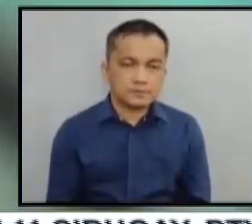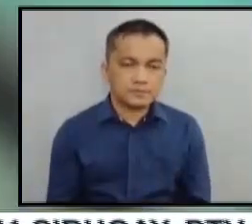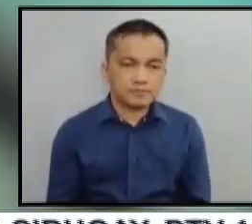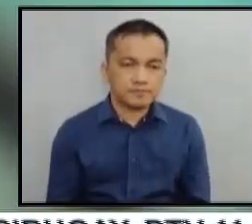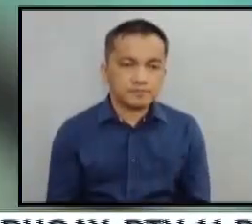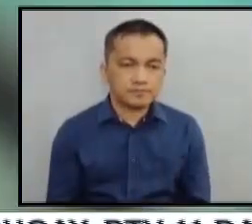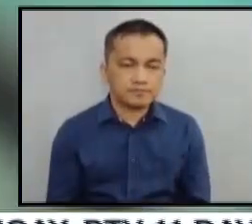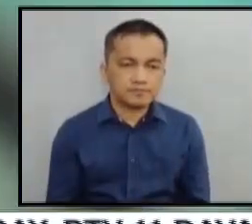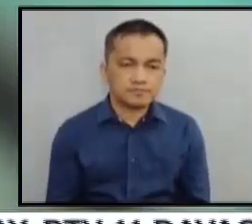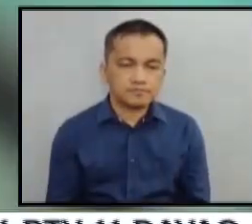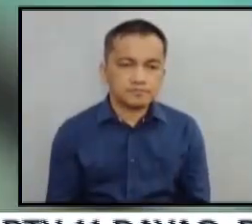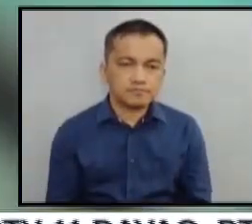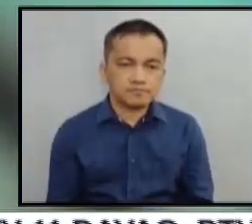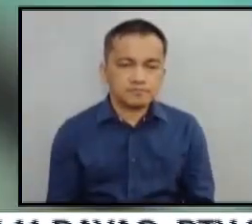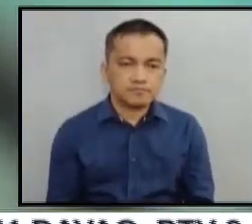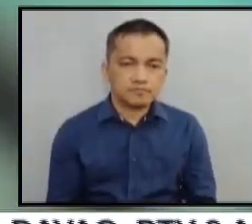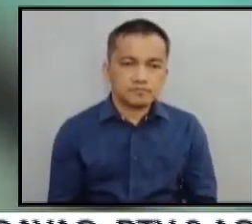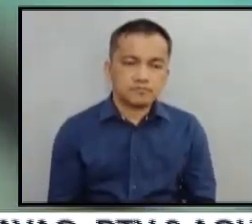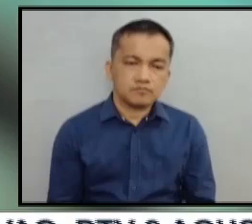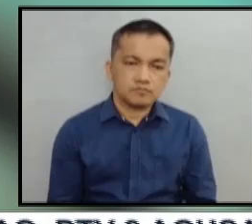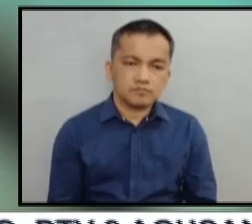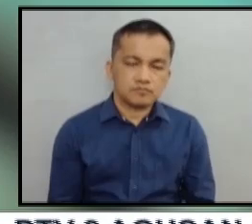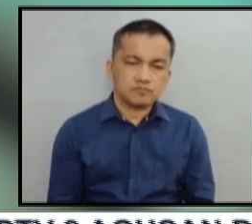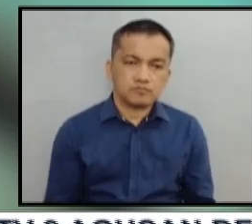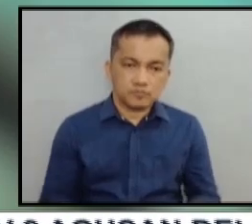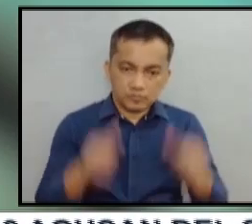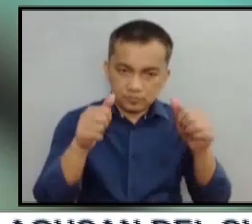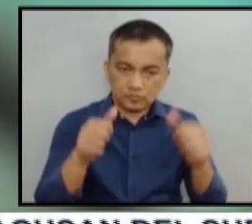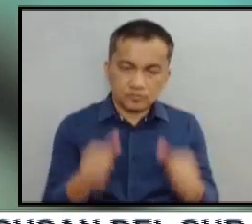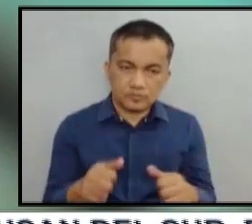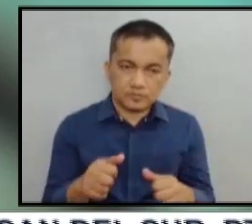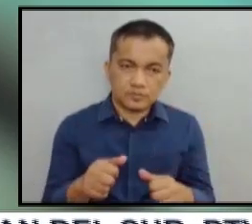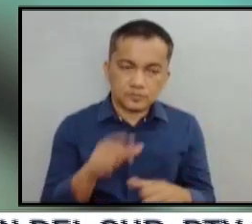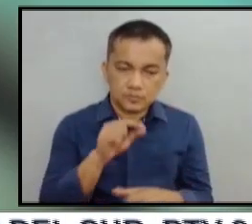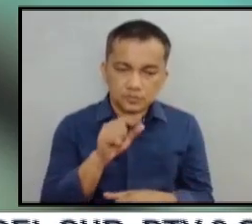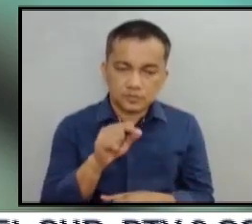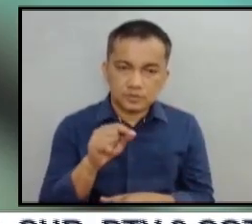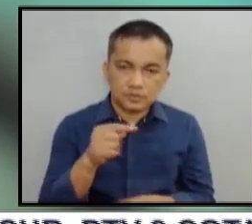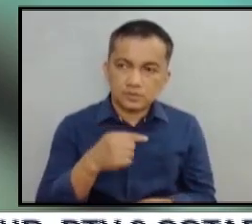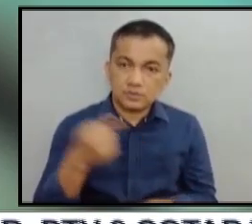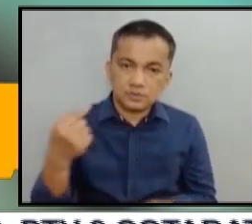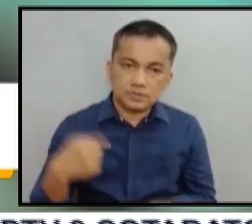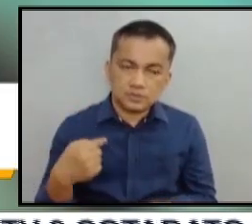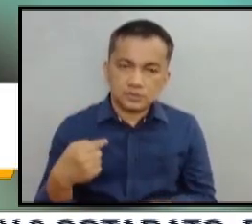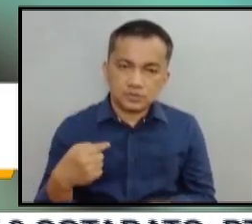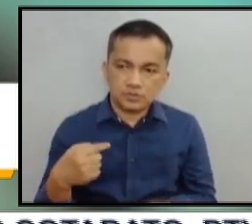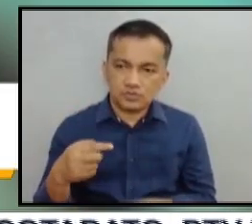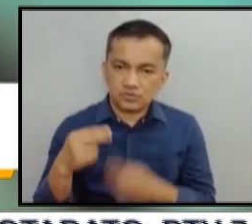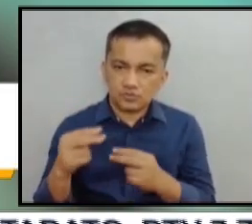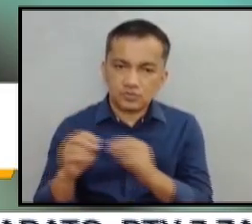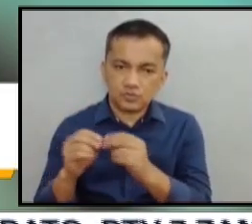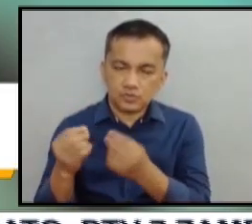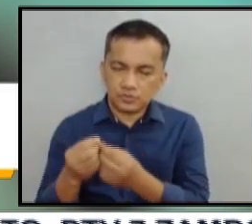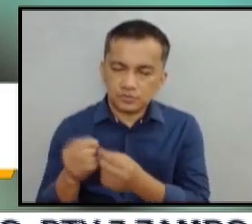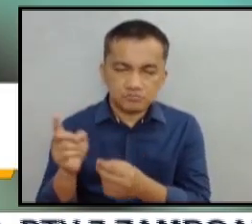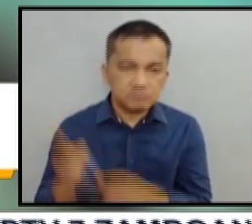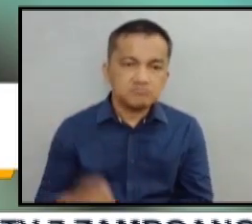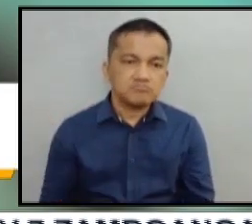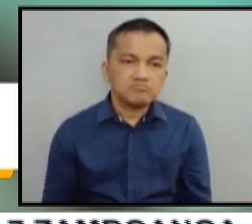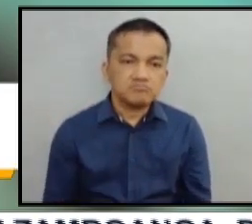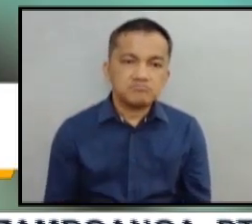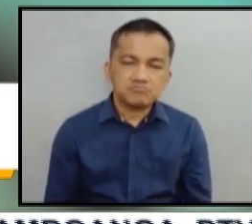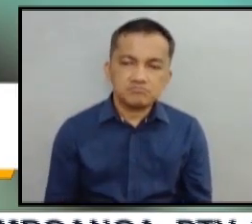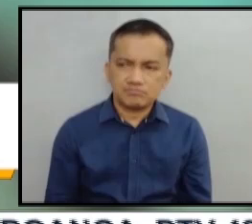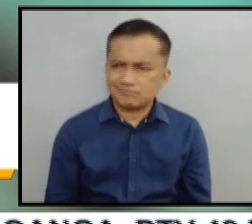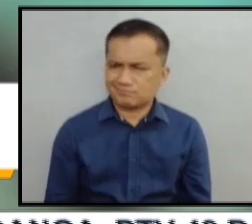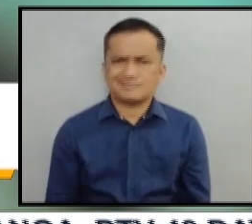Sa pamamagitan ng isang post sa X o ang dating Twitter ng China state-owned news organization na Global Times, muling binanata ng